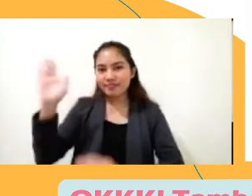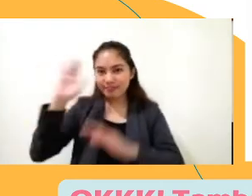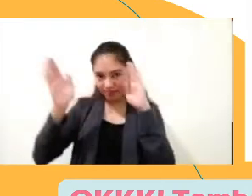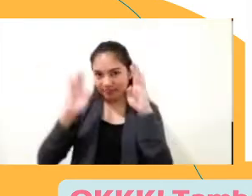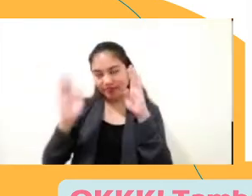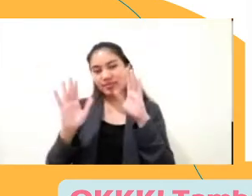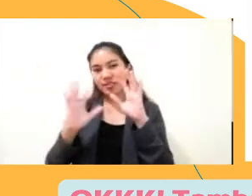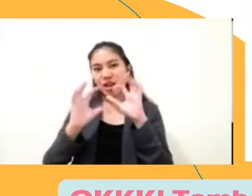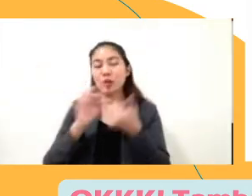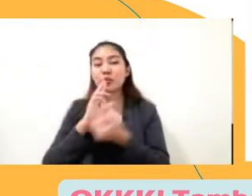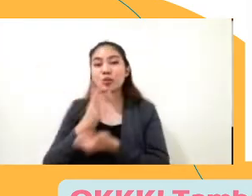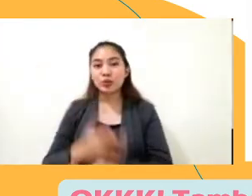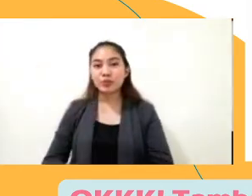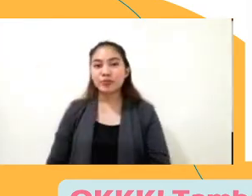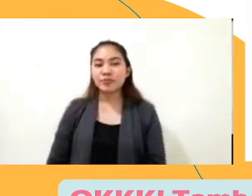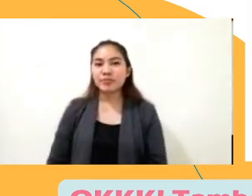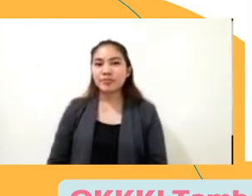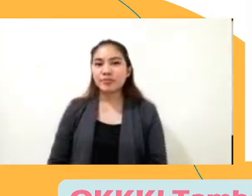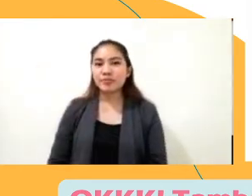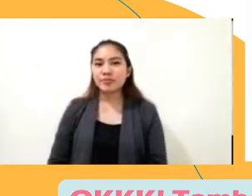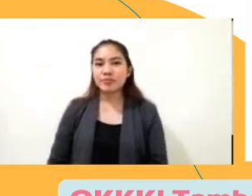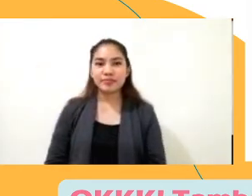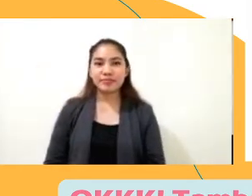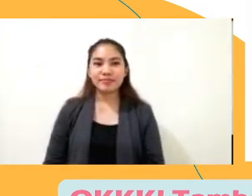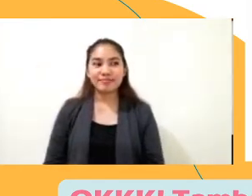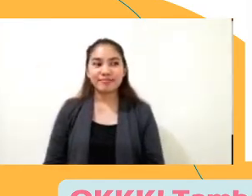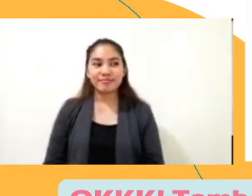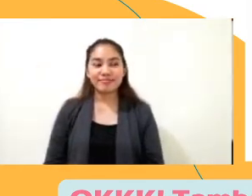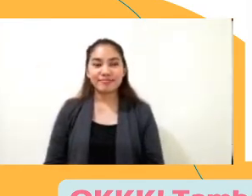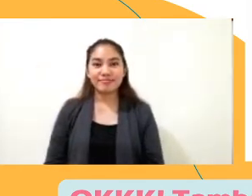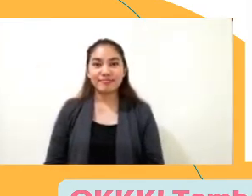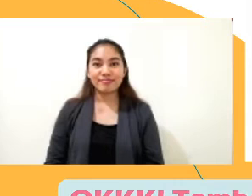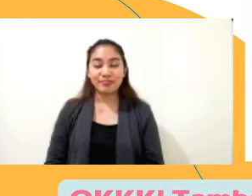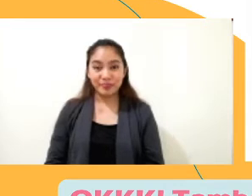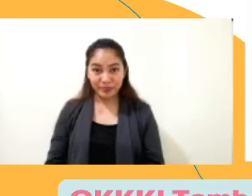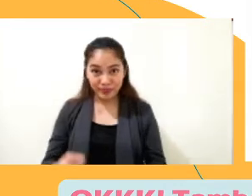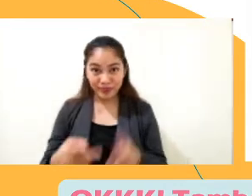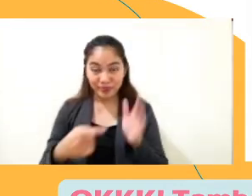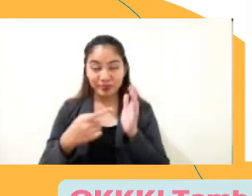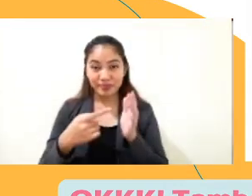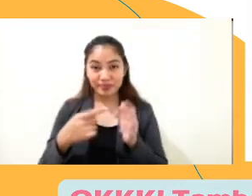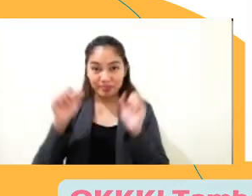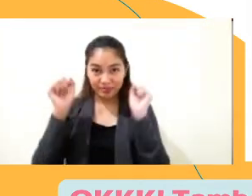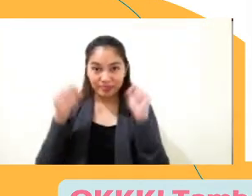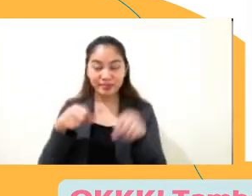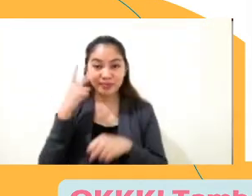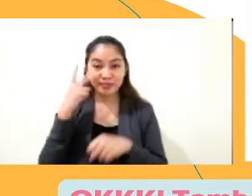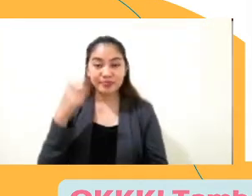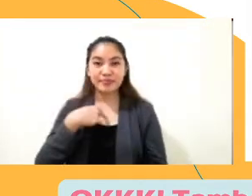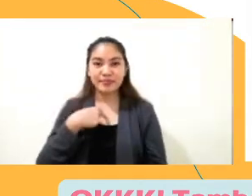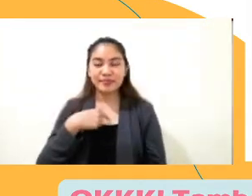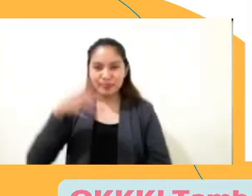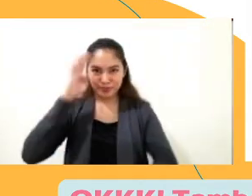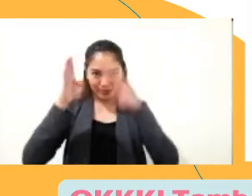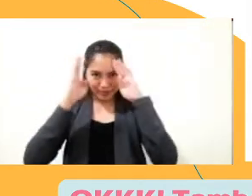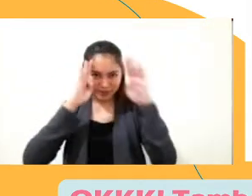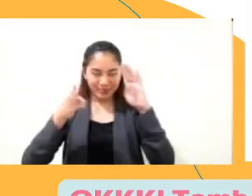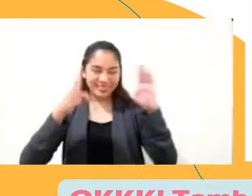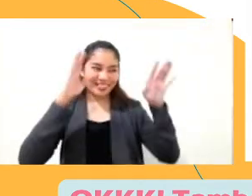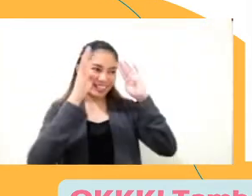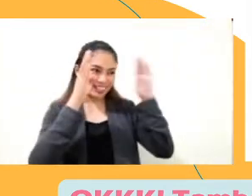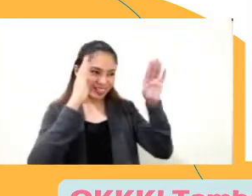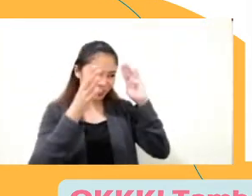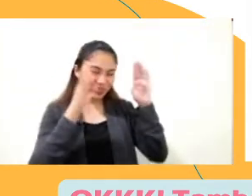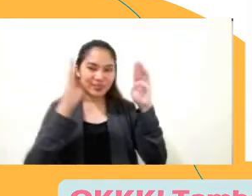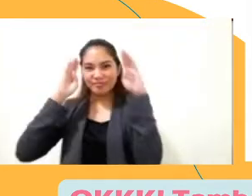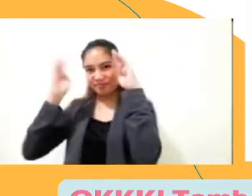Ate Jelay, are you here? Dito na ba ako? Yan, Ate Jelay, hello! Hello, Kuya Sig, hey. Kuya Bray,